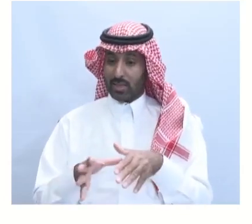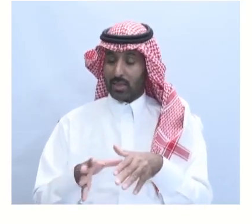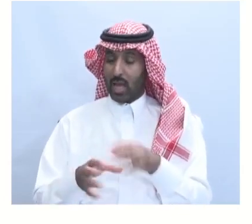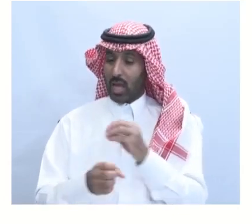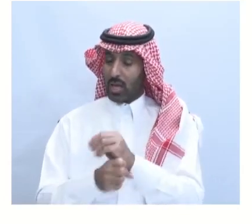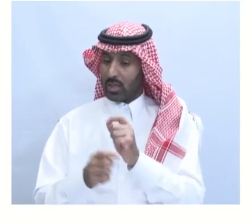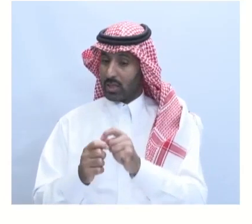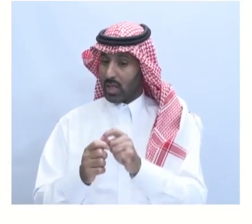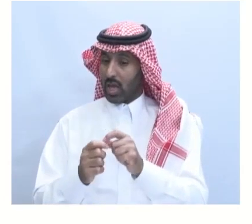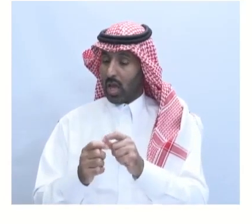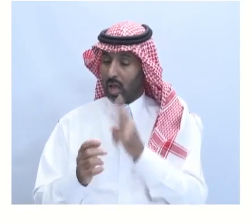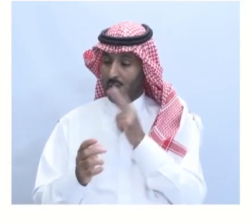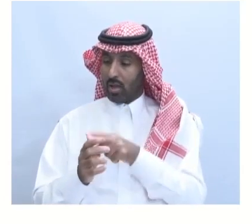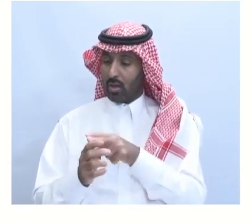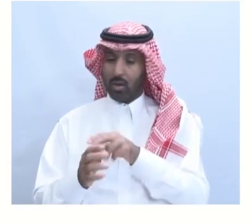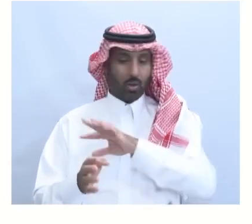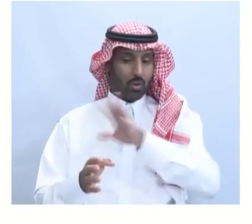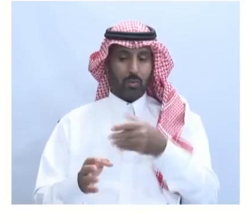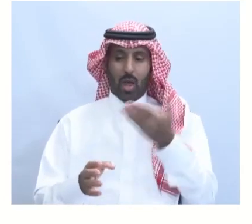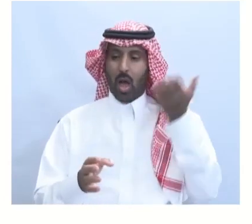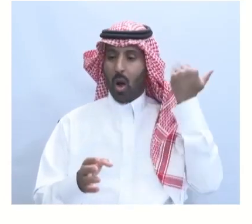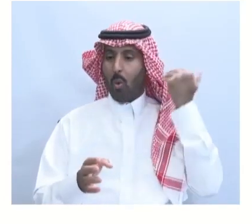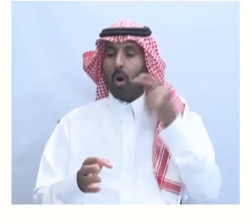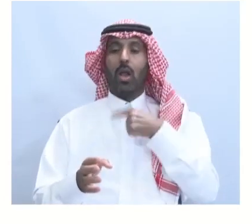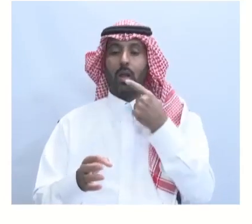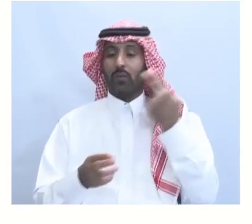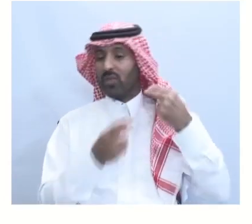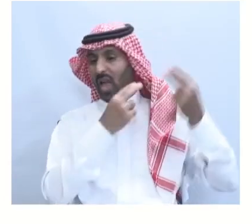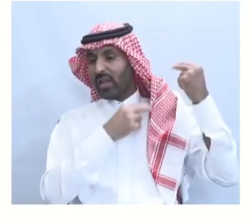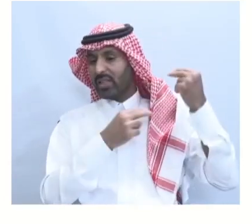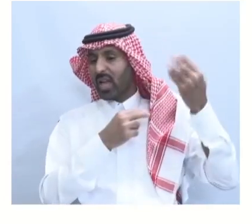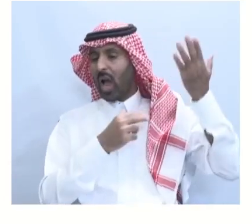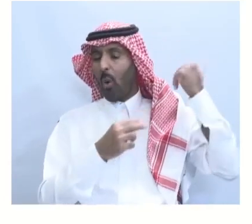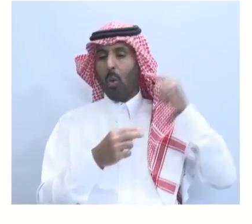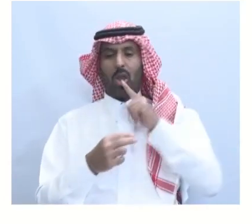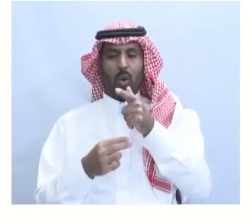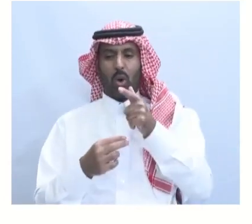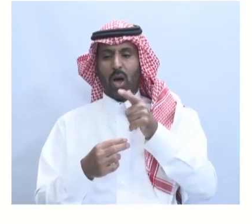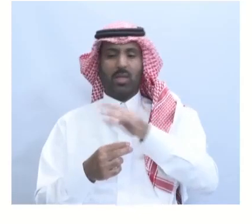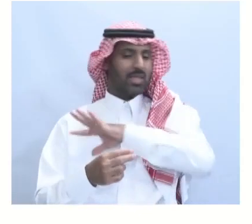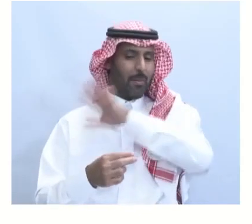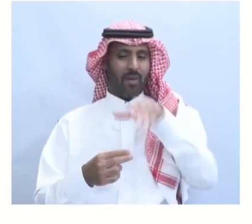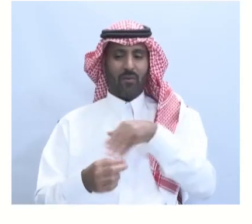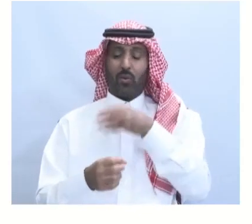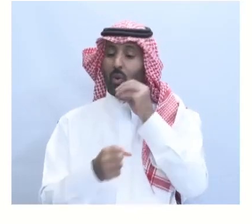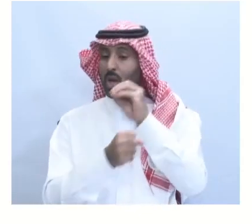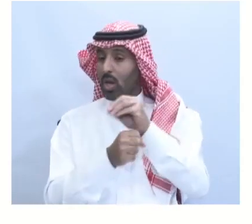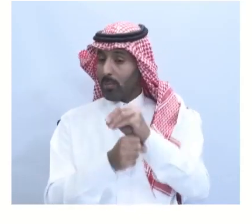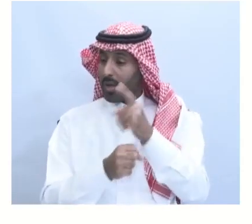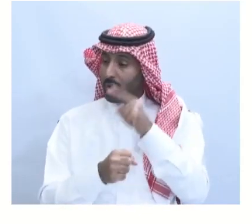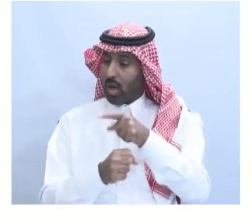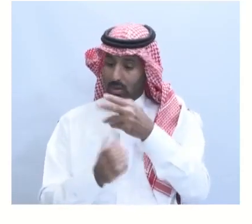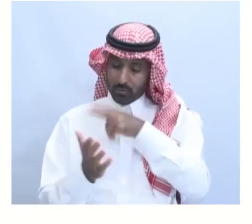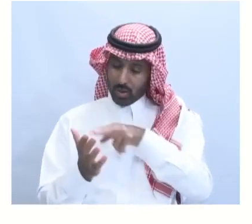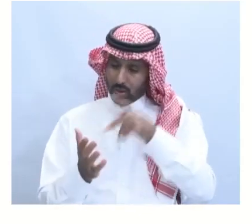ليشمل كل ما يروى عما قبلنا في التاريخ والادب واللغه وجميع فروع العلم اذا هذا